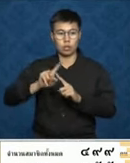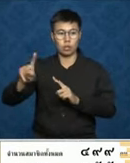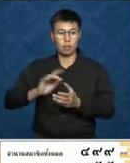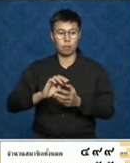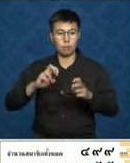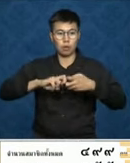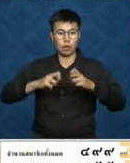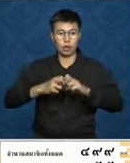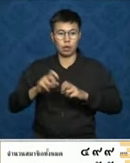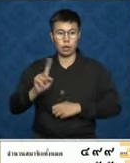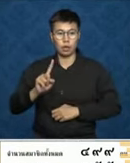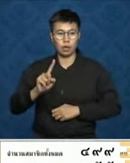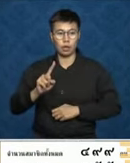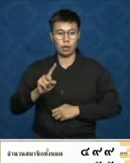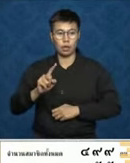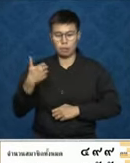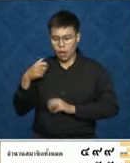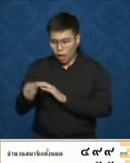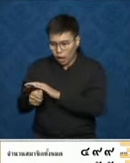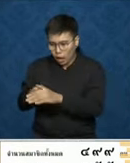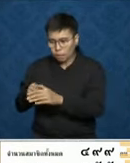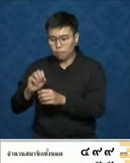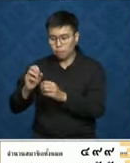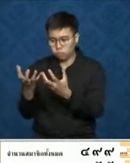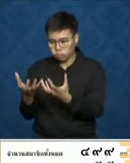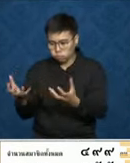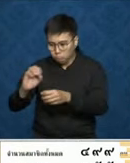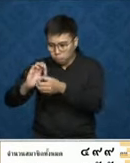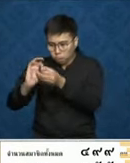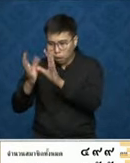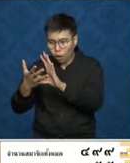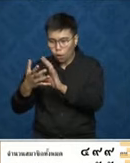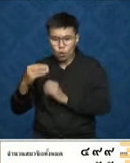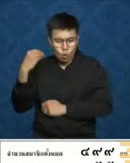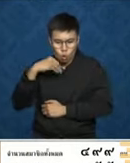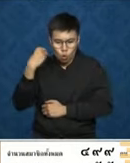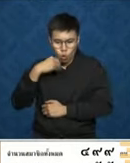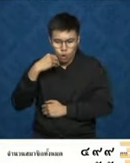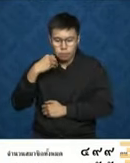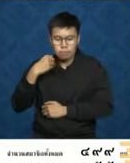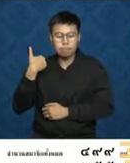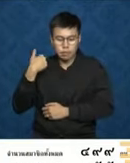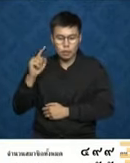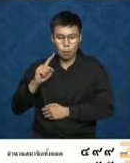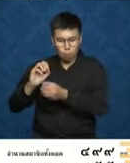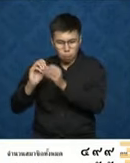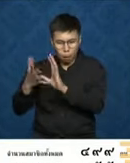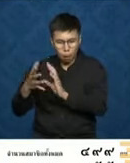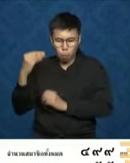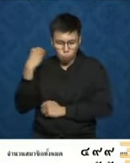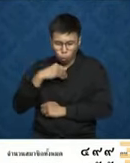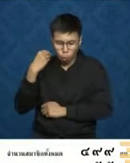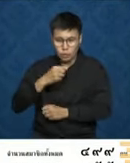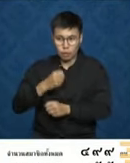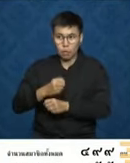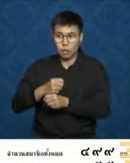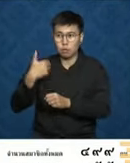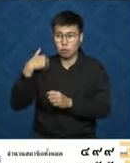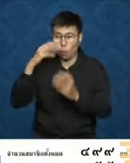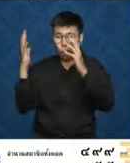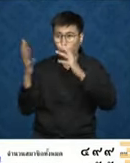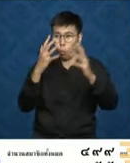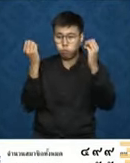ปัญหาการลับลอกเผารายวันแทบทุกพื้นที่ในจังหวัดนครราชสีมาซึ่งตอนนี้เผากันหนักมากสร้างมลพิษ